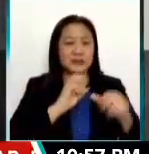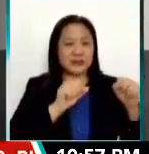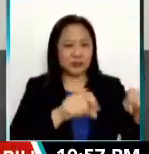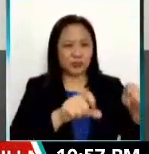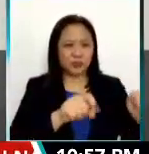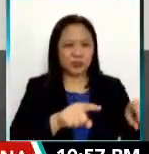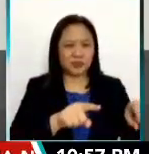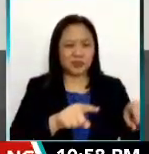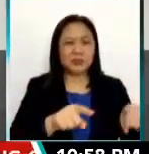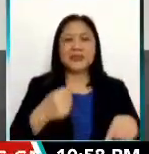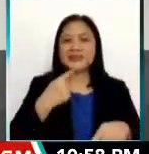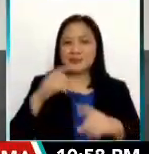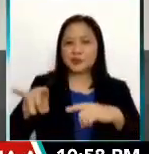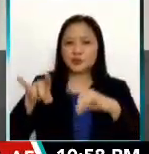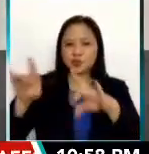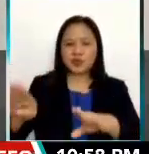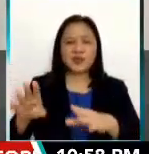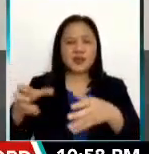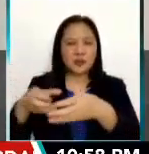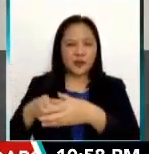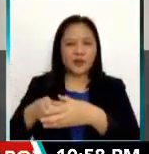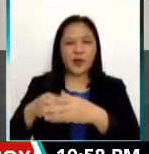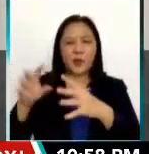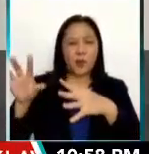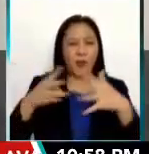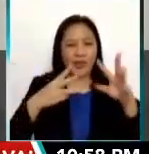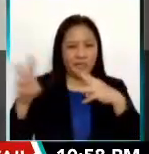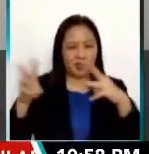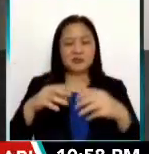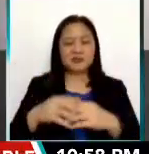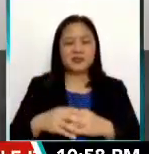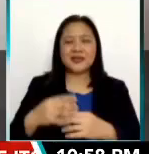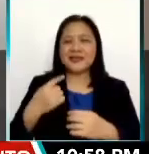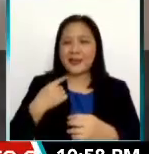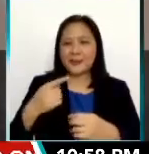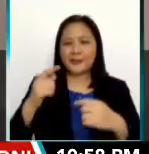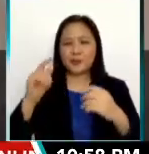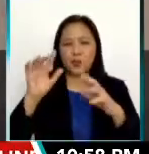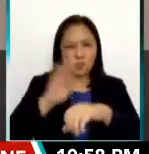na ang Australian Bureau of Meteorology ng thunderstorm warning doon.